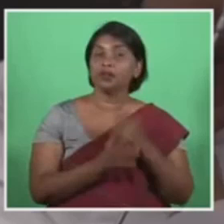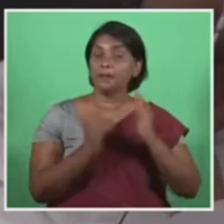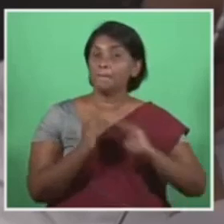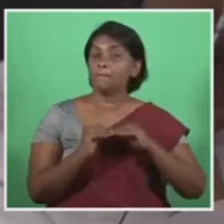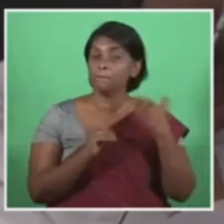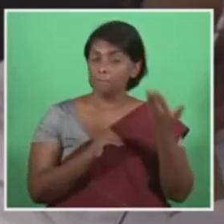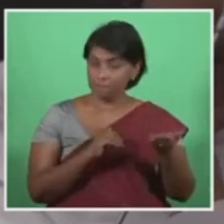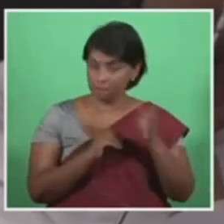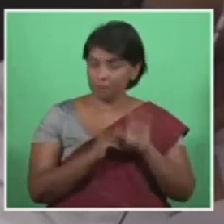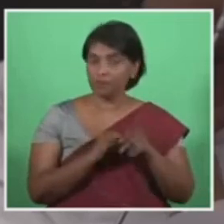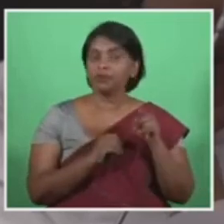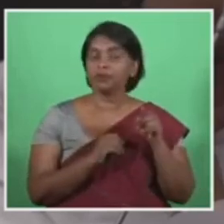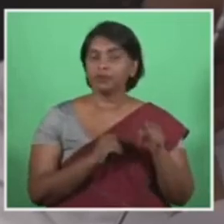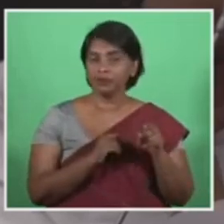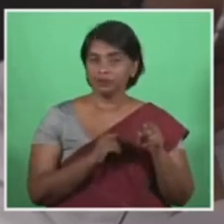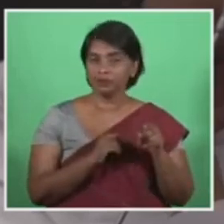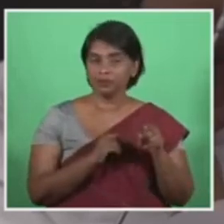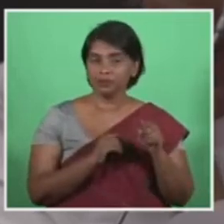පසුවත්